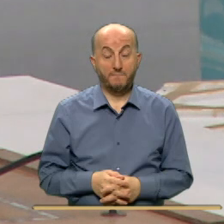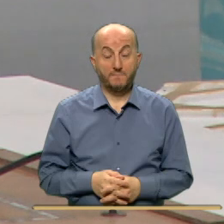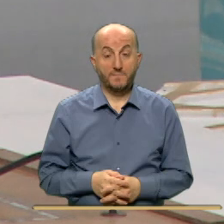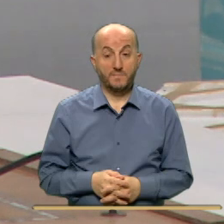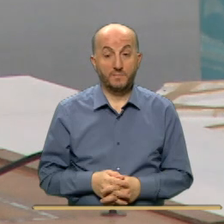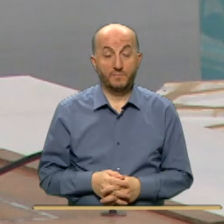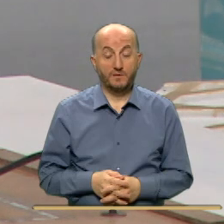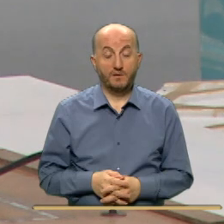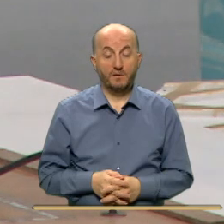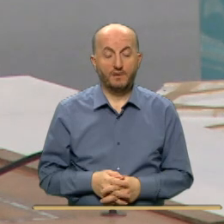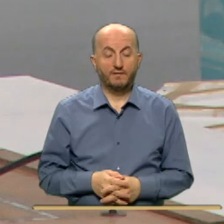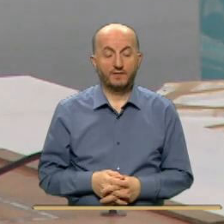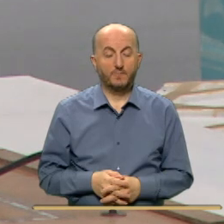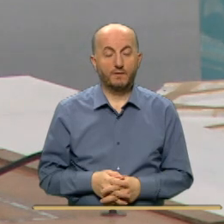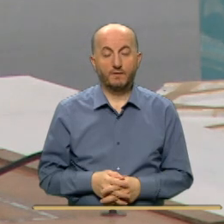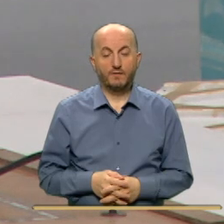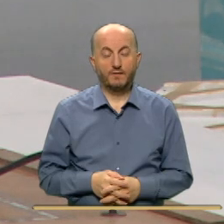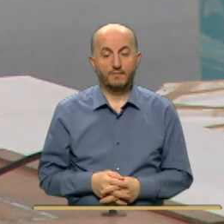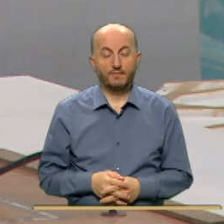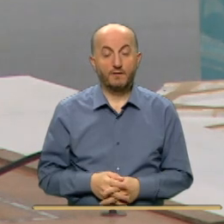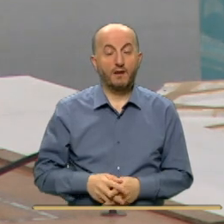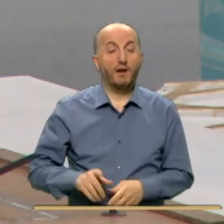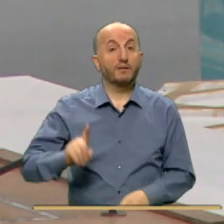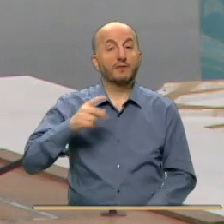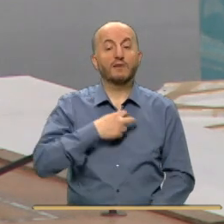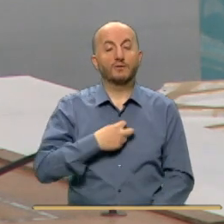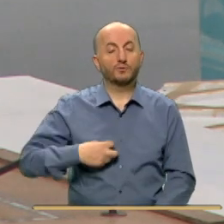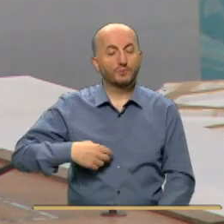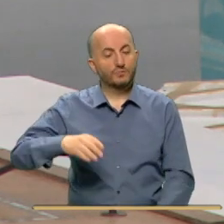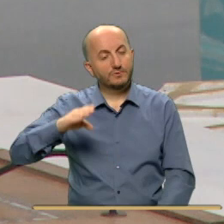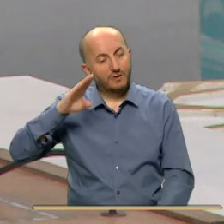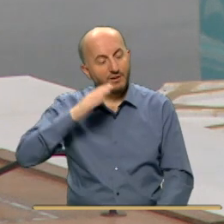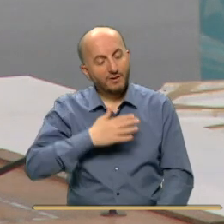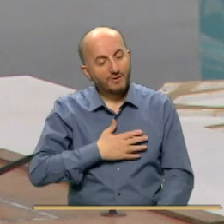النَّارِ صَدَقَ رَسُولُ اللّٰهِ فِي مَا قَالَ فِي مَا قَالَ. Allah Resulü sallallahu